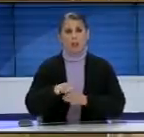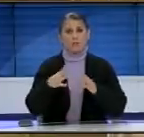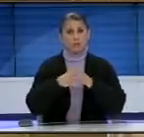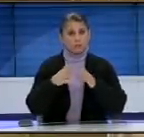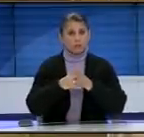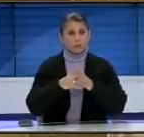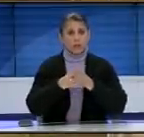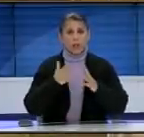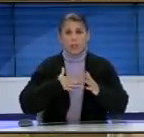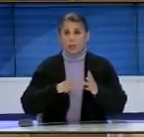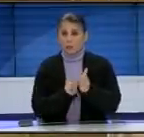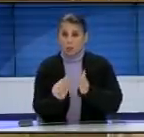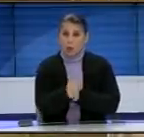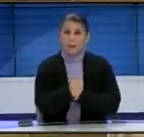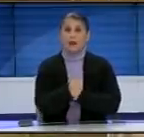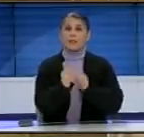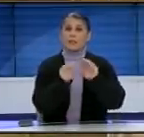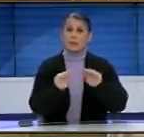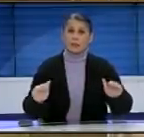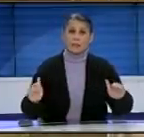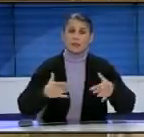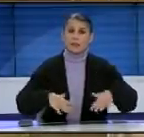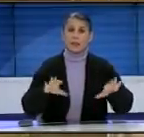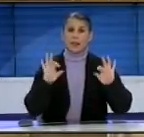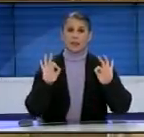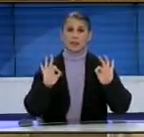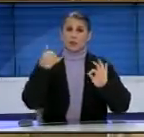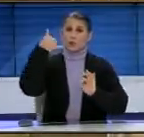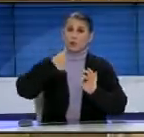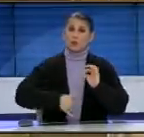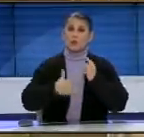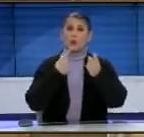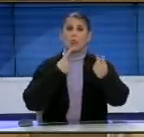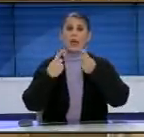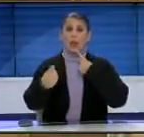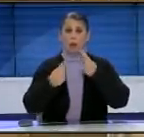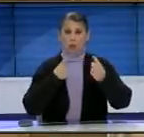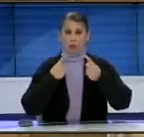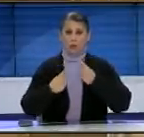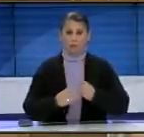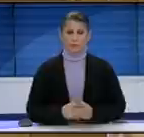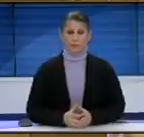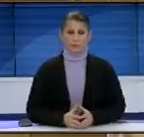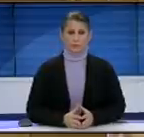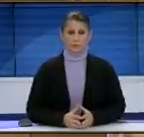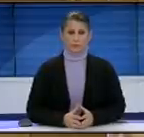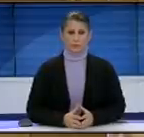αντί για την αποκατάσταση της ειρήνης και την έναρξη ενός ουσιαστικού διαλόγου.